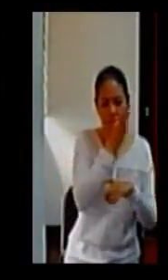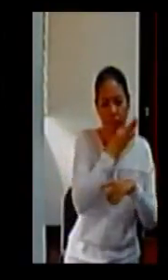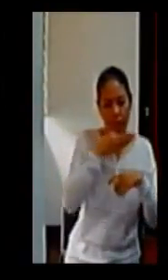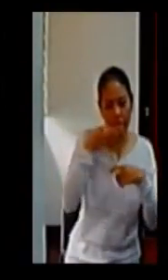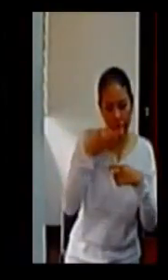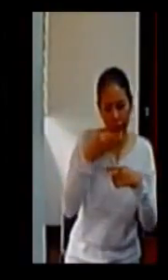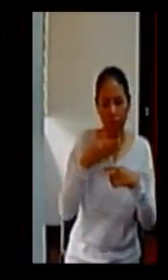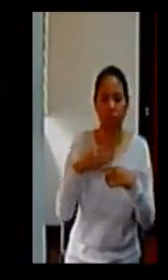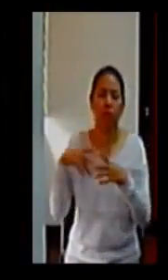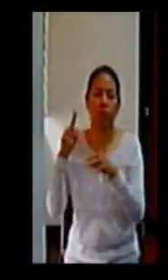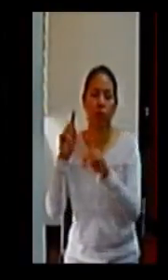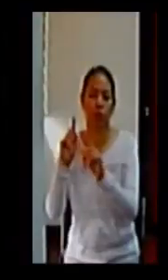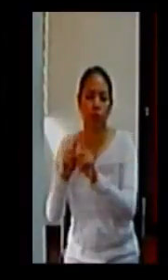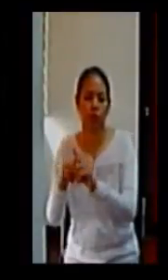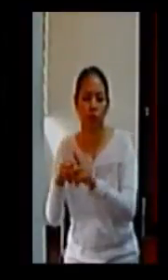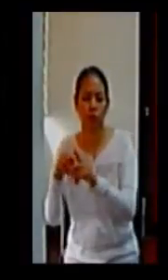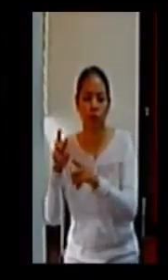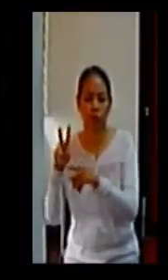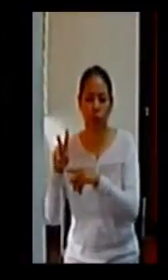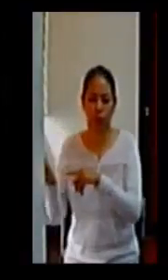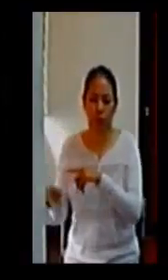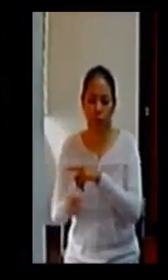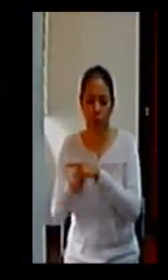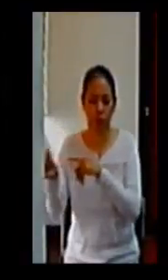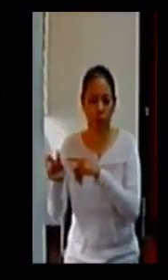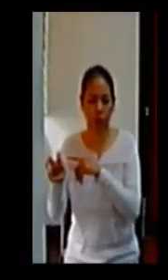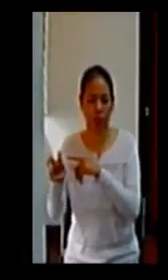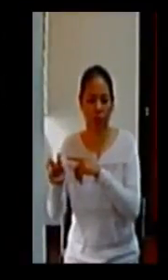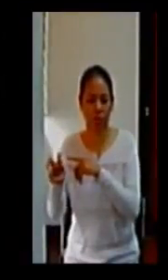related activities. Very rapid yung shift.